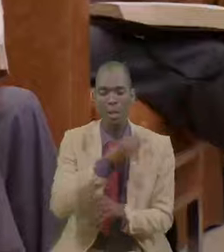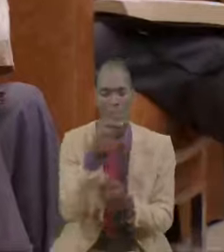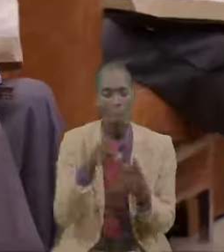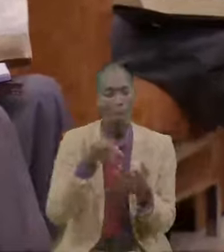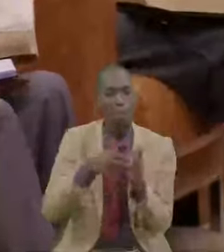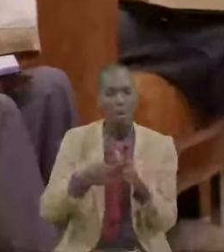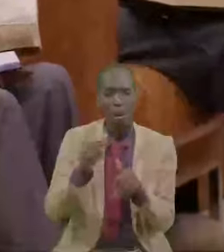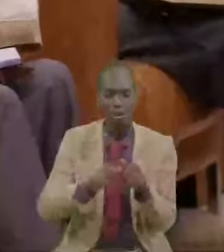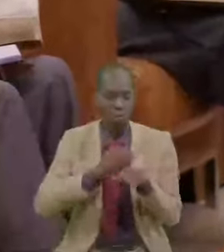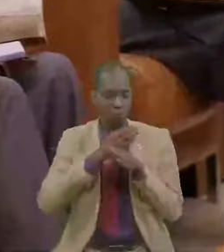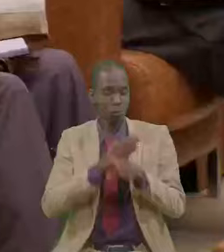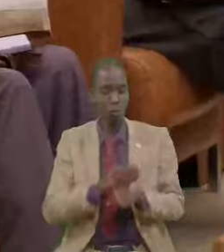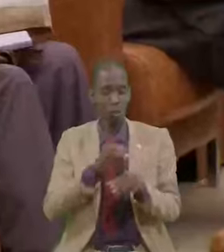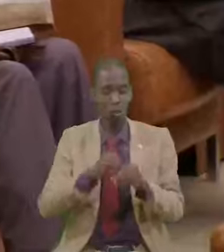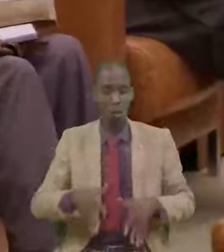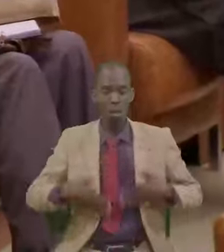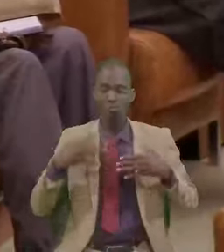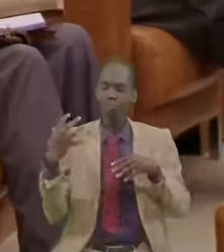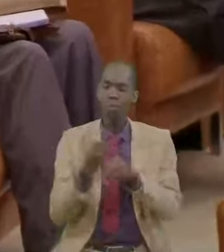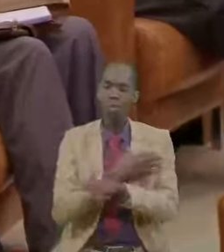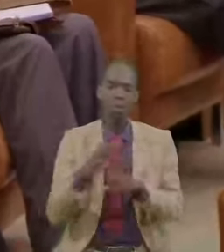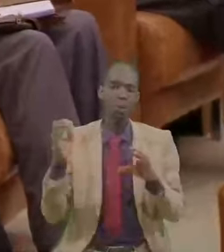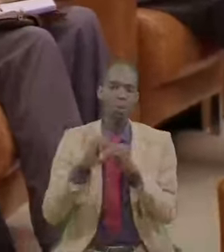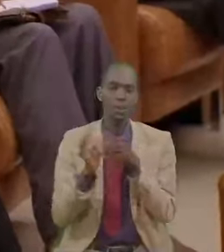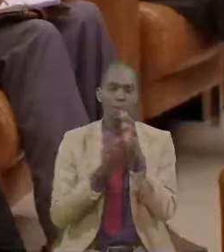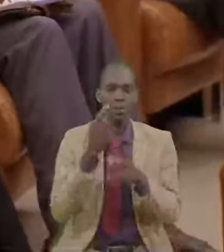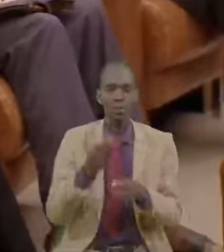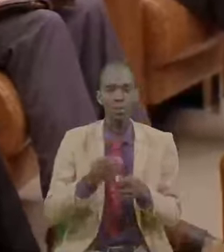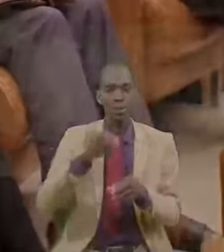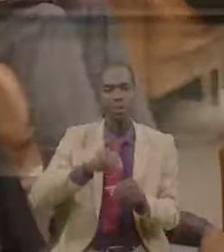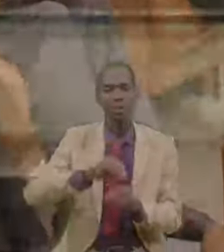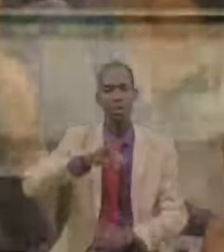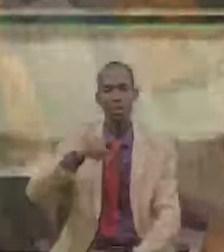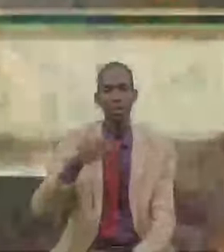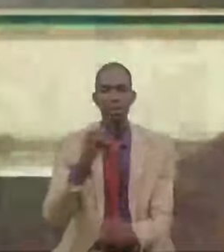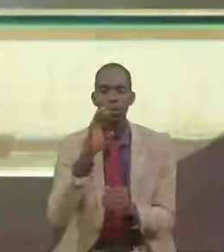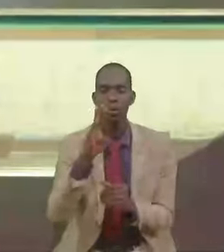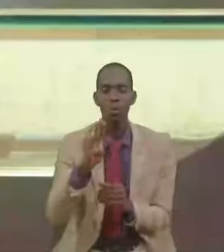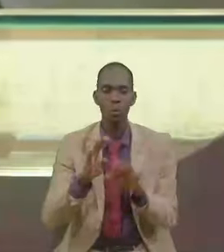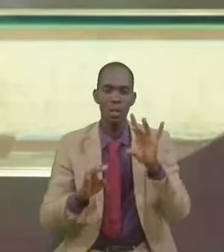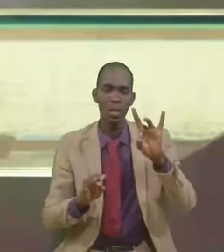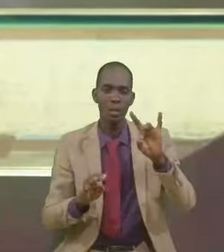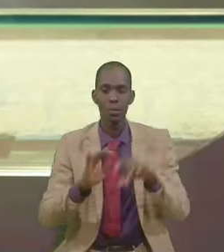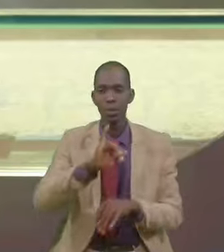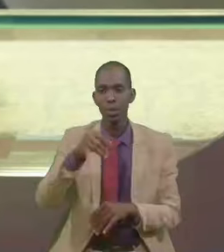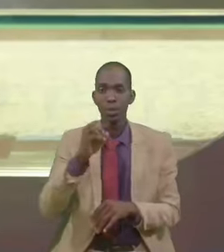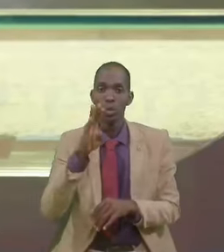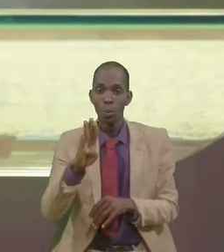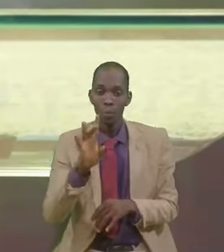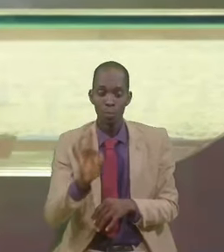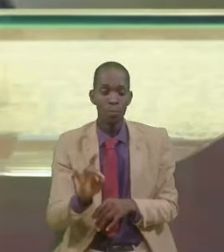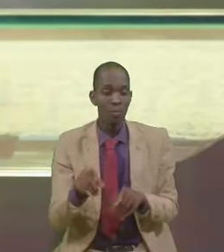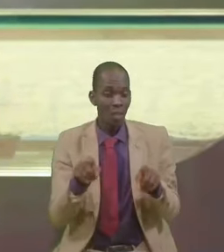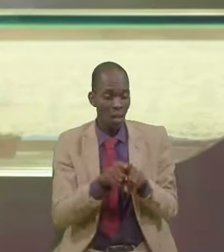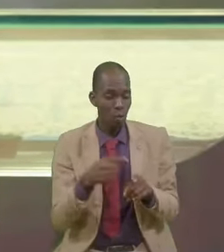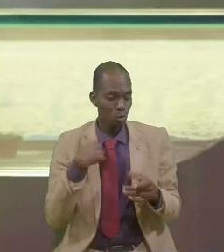ôté de votre chemin. Nous allons à Job. Job 8. Comme ces versets